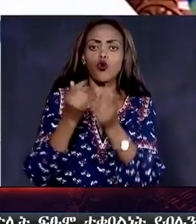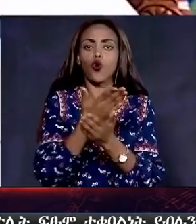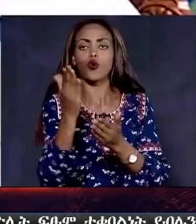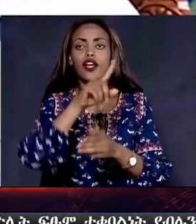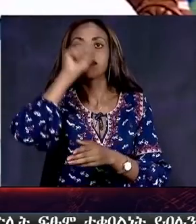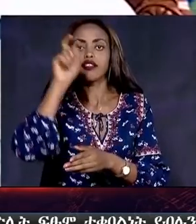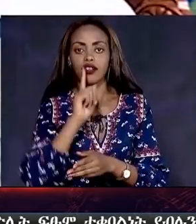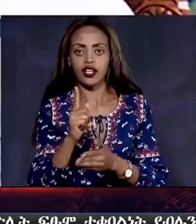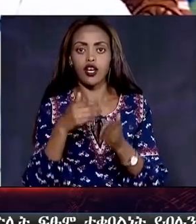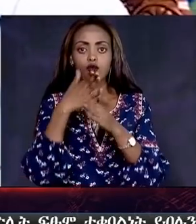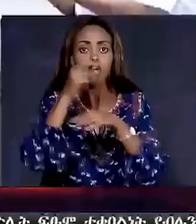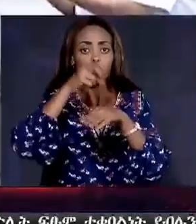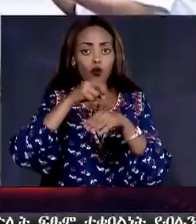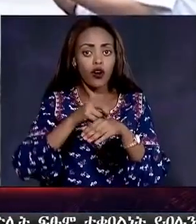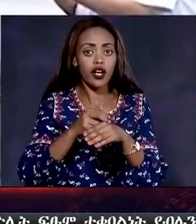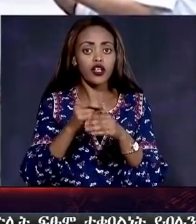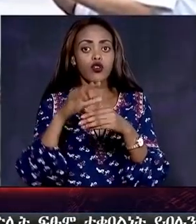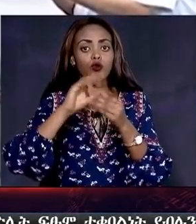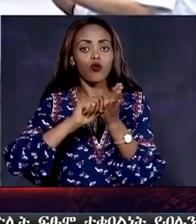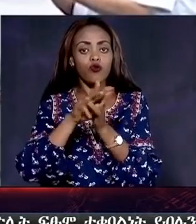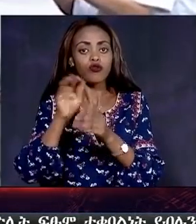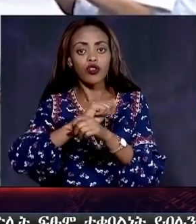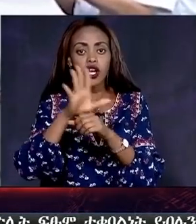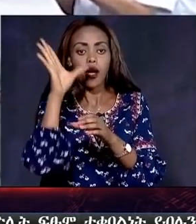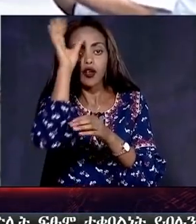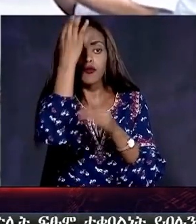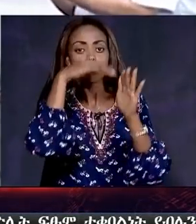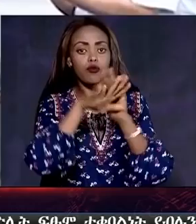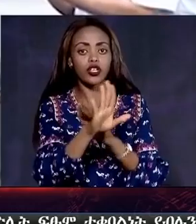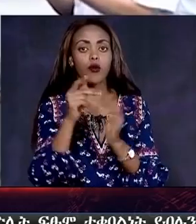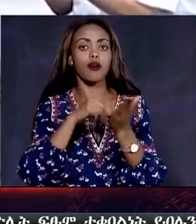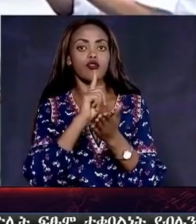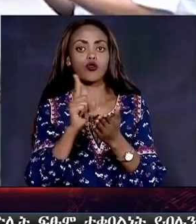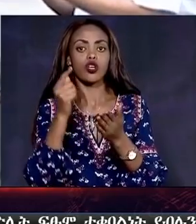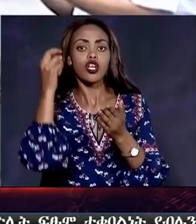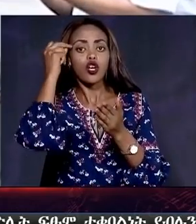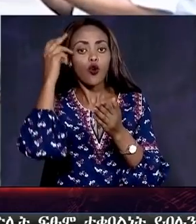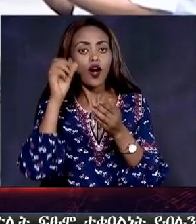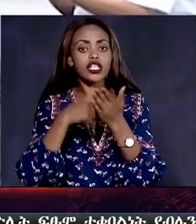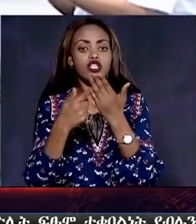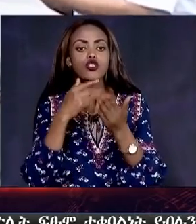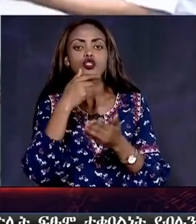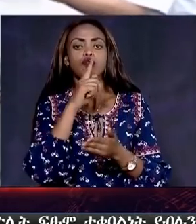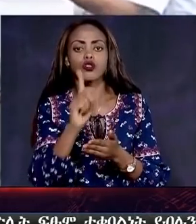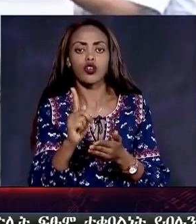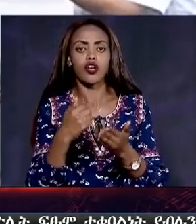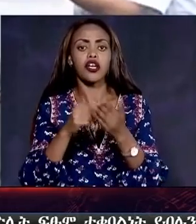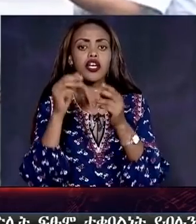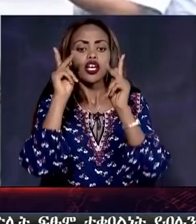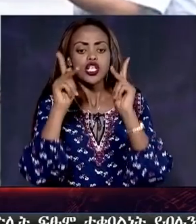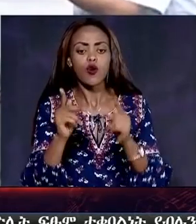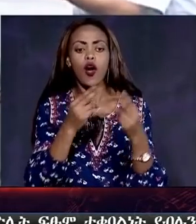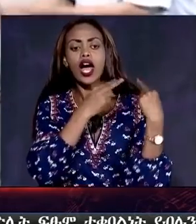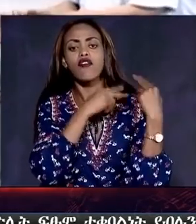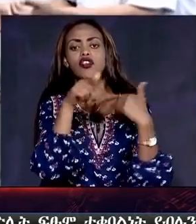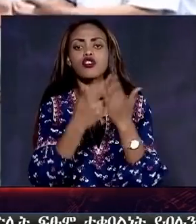ክንሓትት ኢና። ኣብ እዋኑ ጉዳይ ኩነታት ቫይረስ ኮረና ኣብ ግምት ብምእታው ማለት እዩ ህወሓት እዚ እዩ ዝብል ዘሎ ህዝባዊ ሓላፍነት ስለ